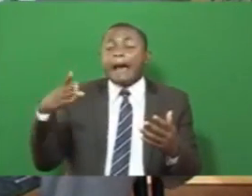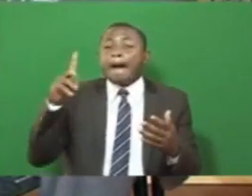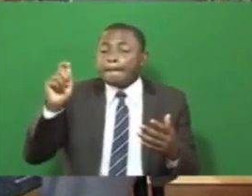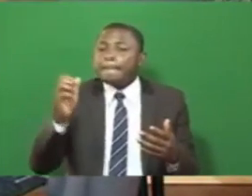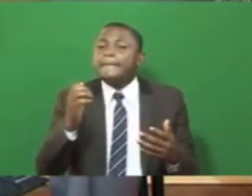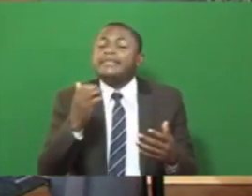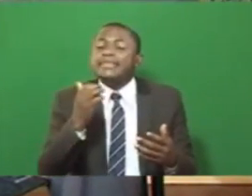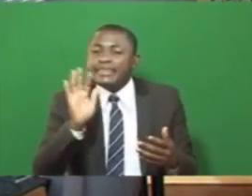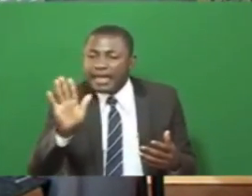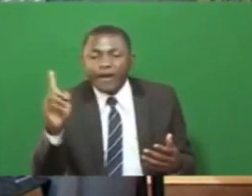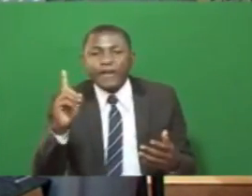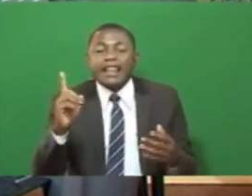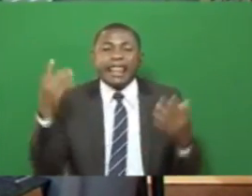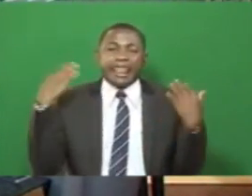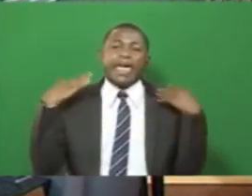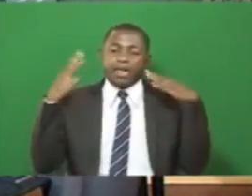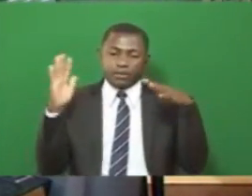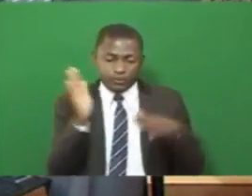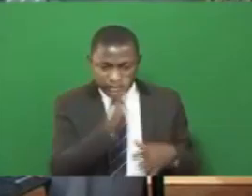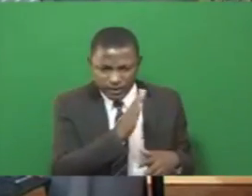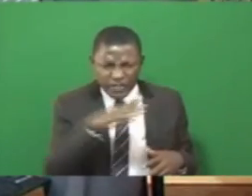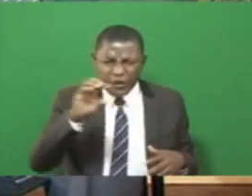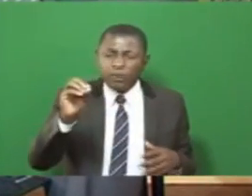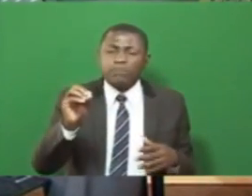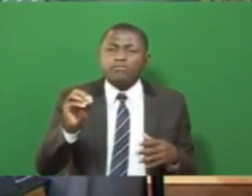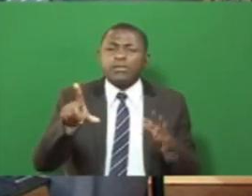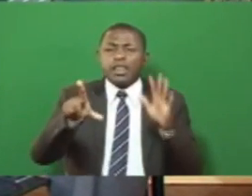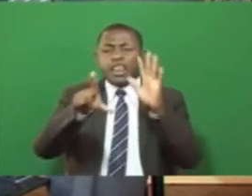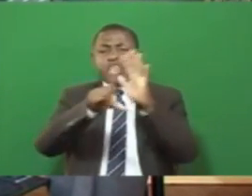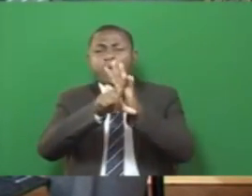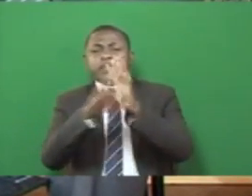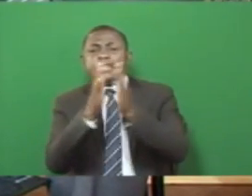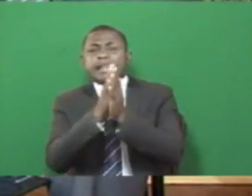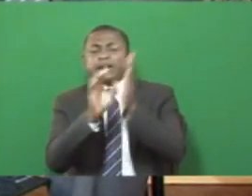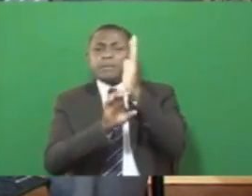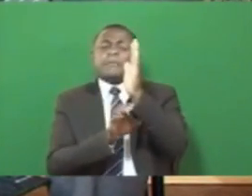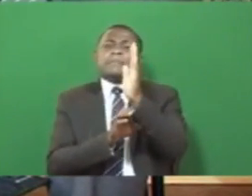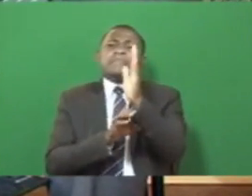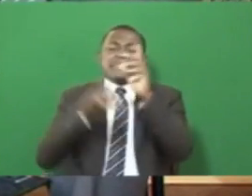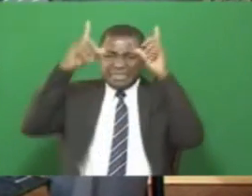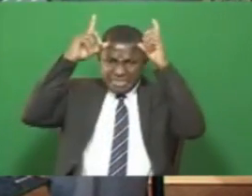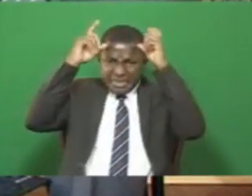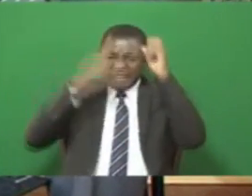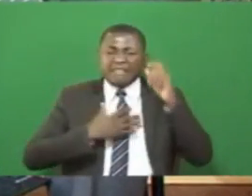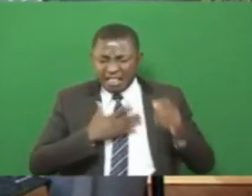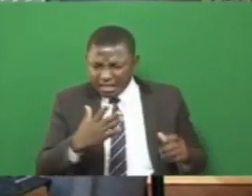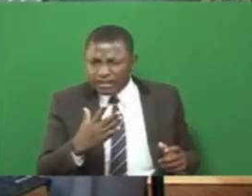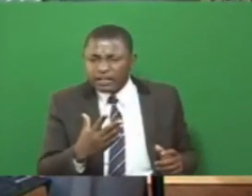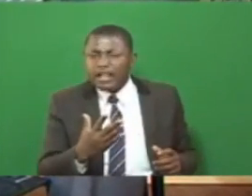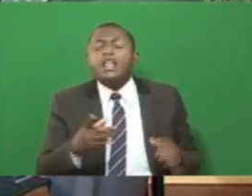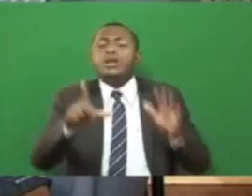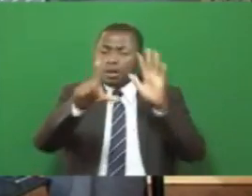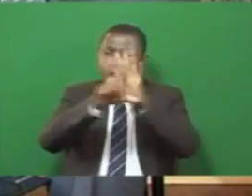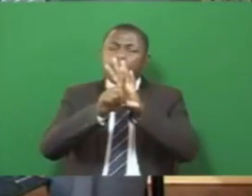kuti pachigaro chake. Ari pachigaro chake. Saka muri kuti mutemo uri kubviswa naSatani tichiuongorora kuna Mwari